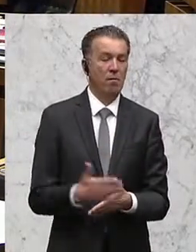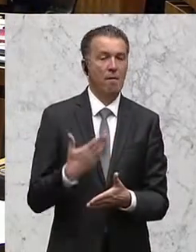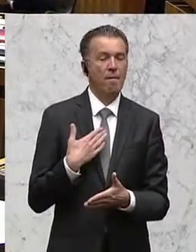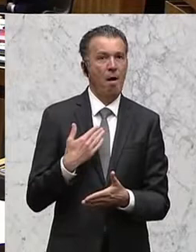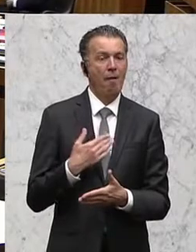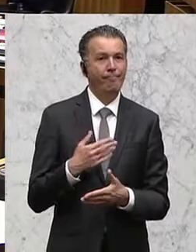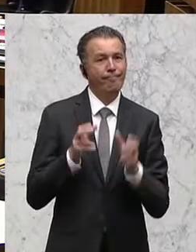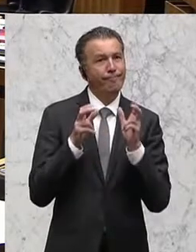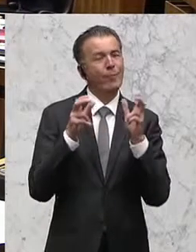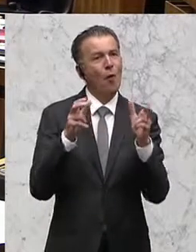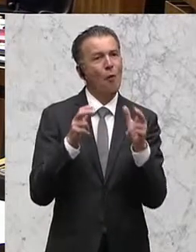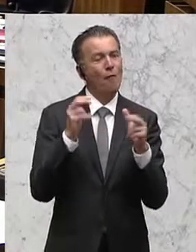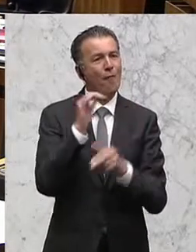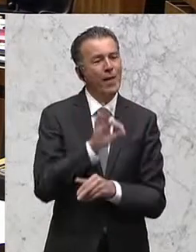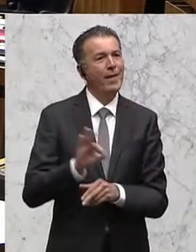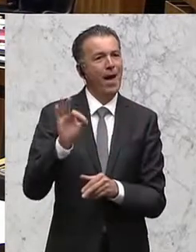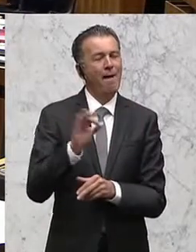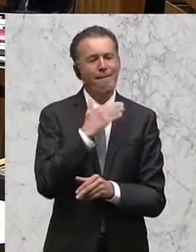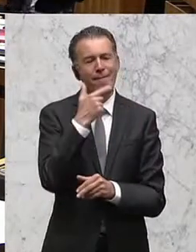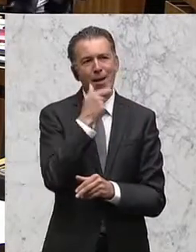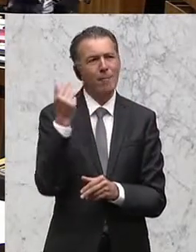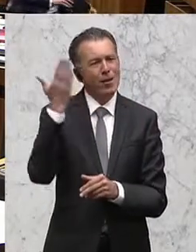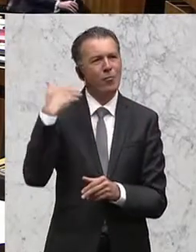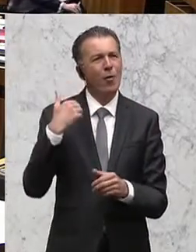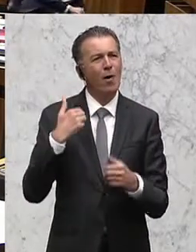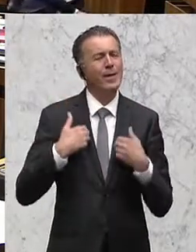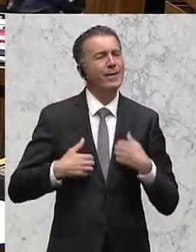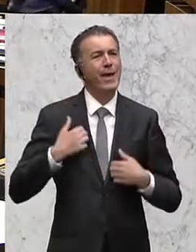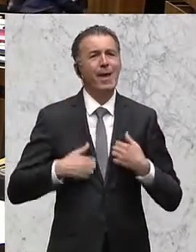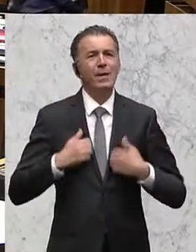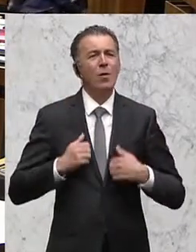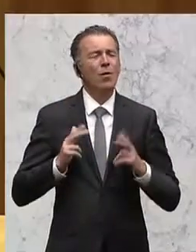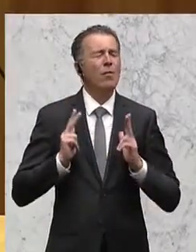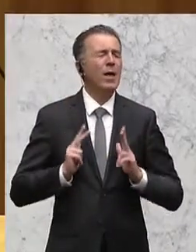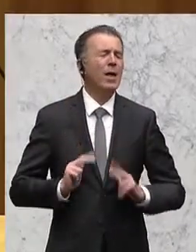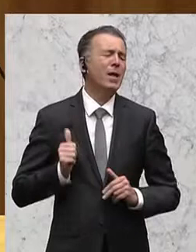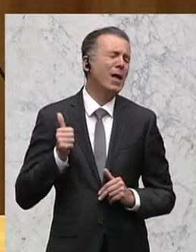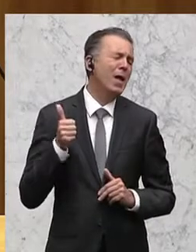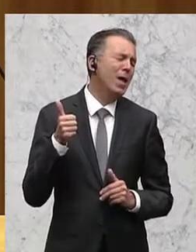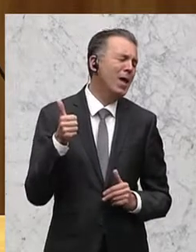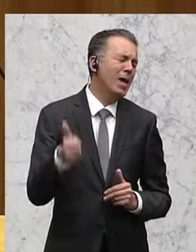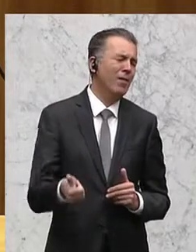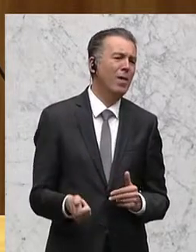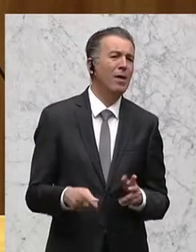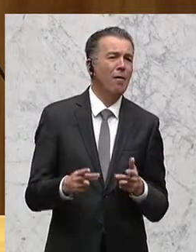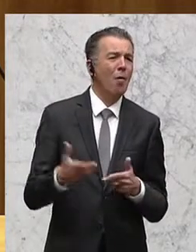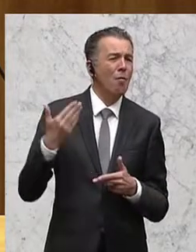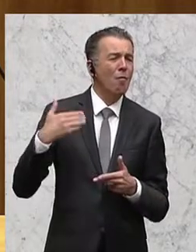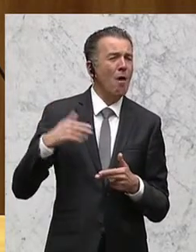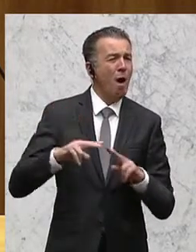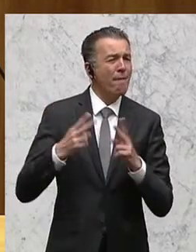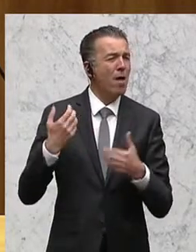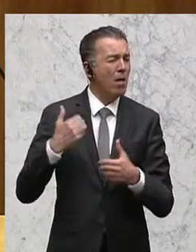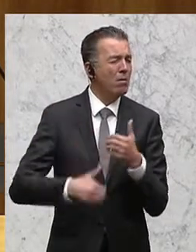idealistische ruf von vielen menschen die sehnsucht hatten nach ewigen frieden unter dem eindruck vermissten der weltkriege